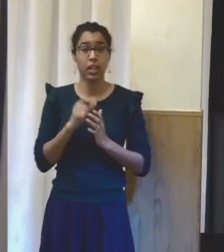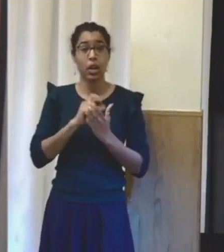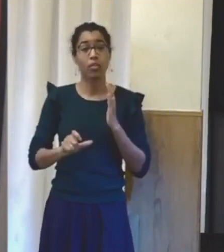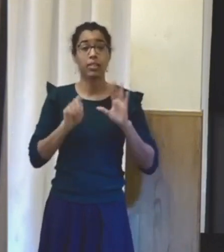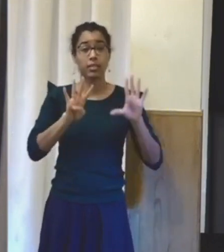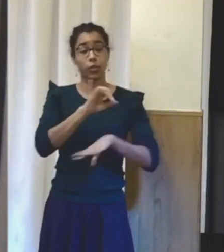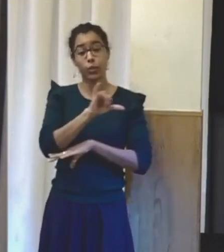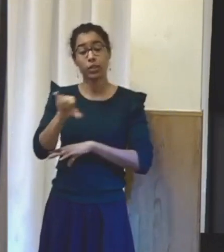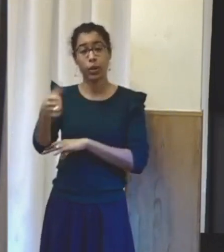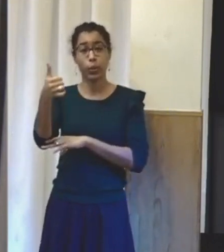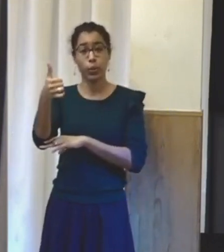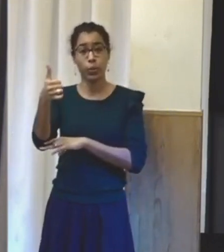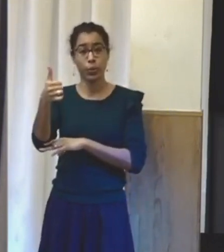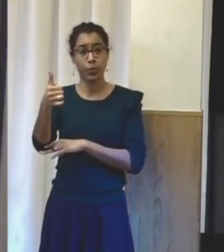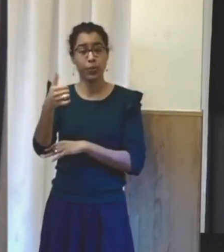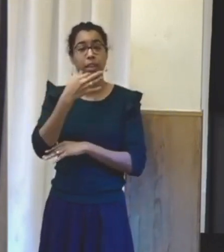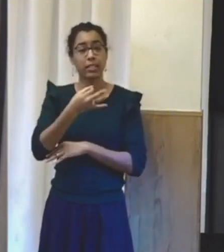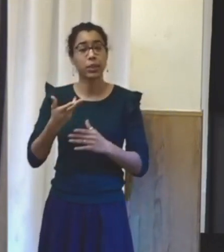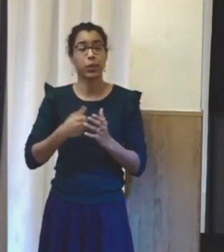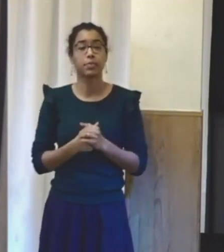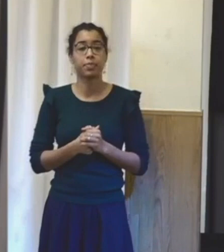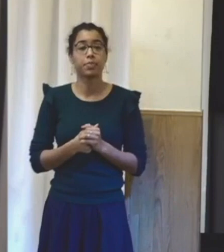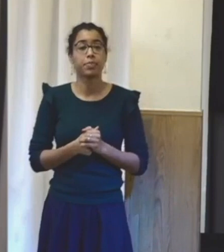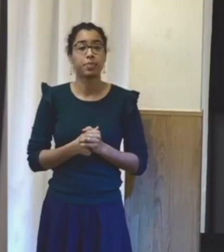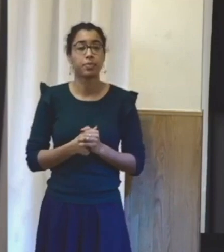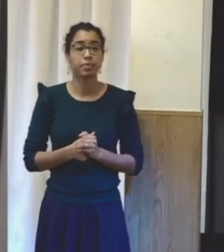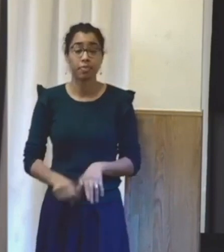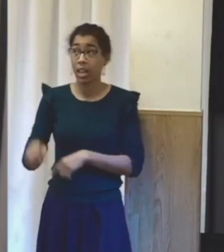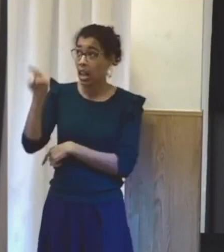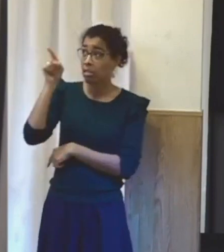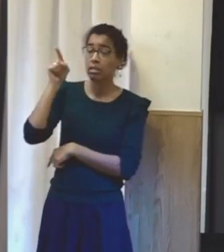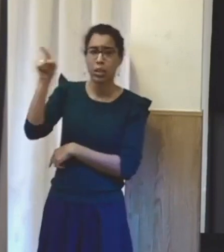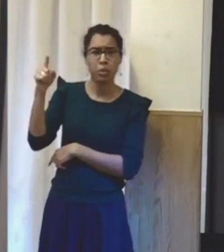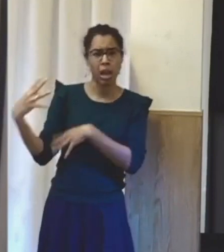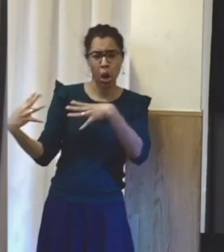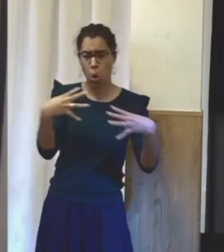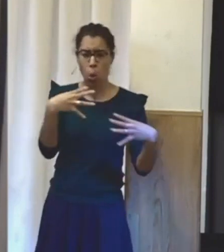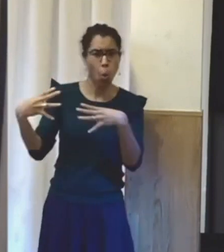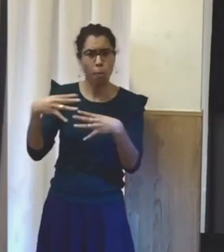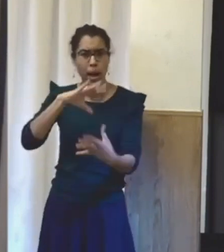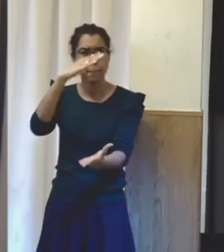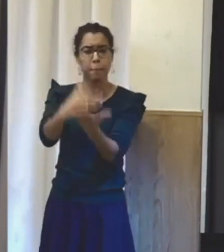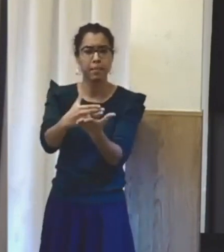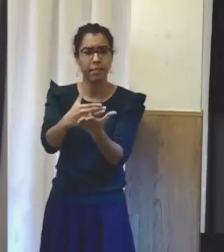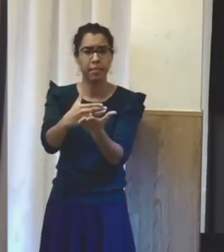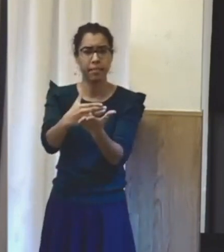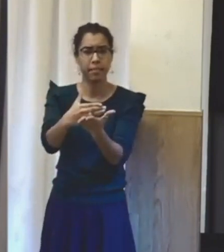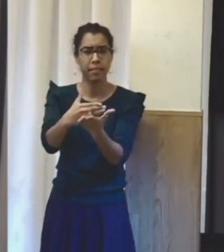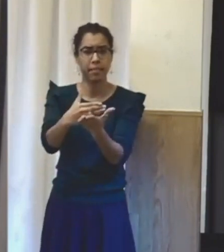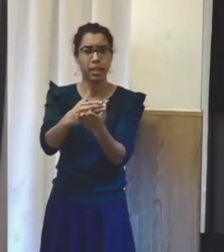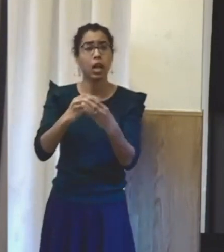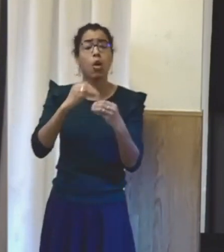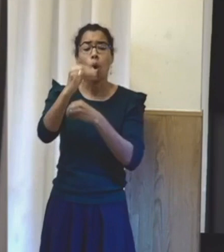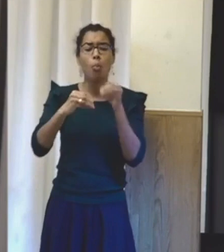9 à 11. La parole dit, c'est lui qui a fait cesser les combats jusqu'au bout de la